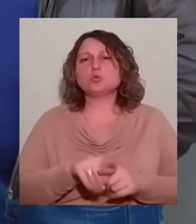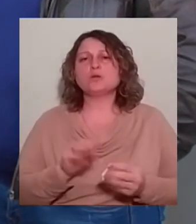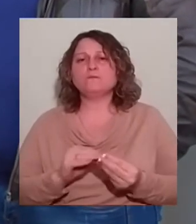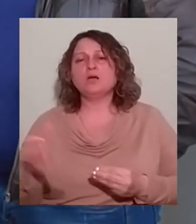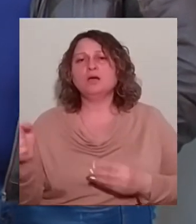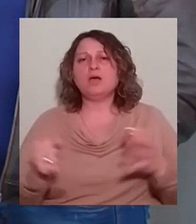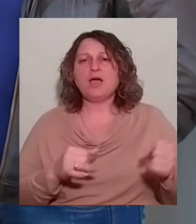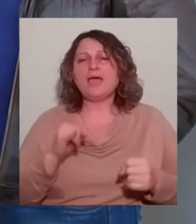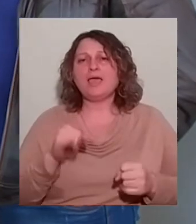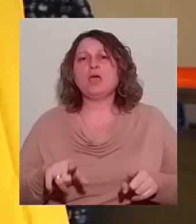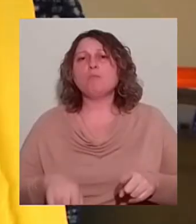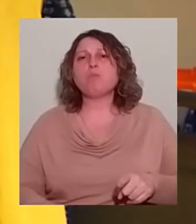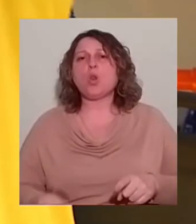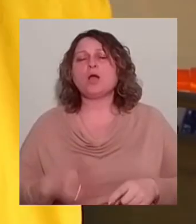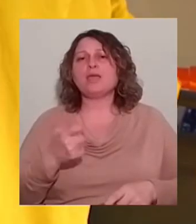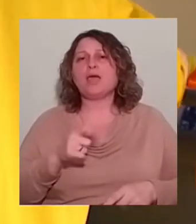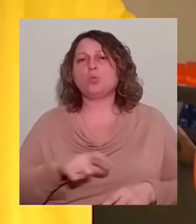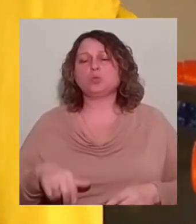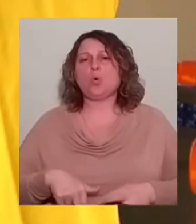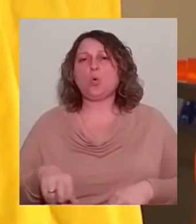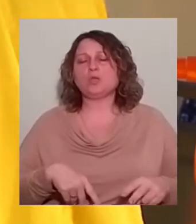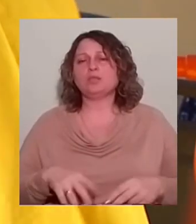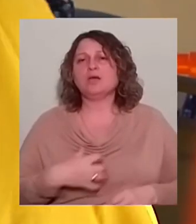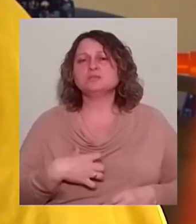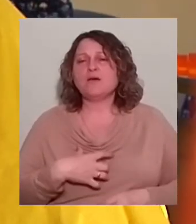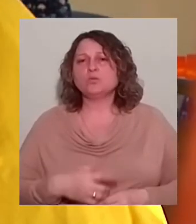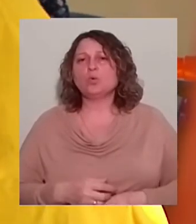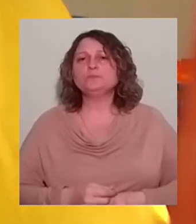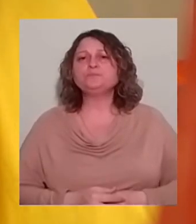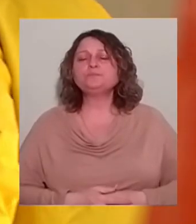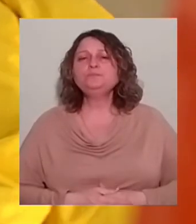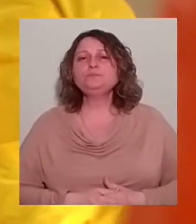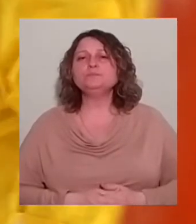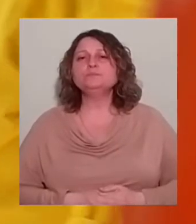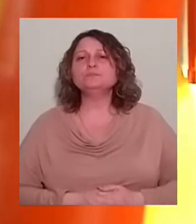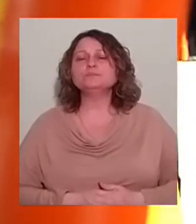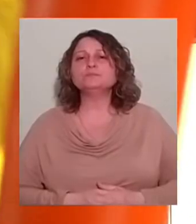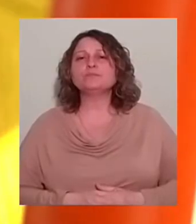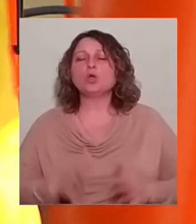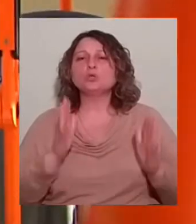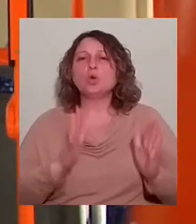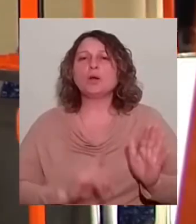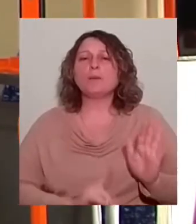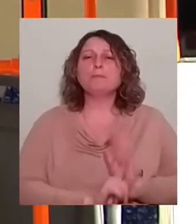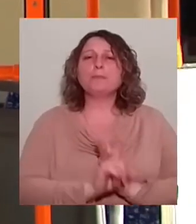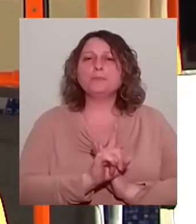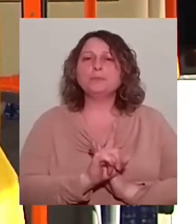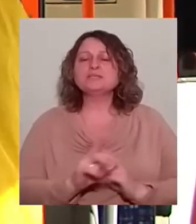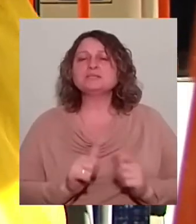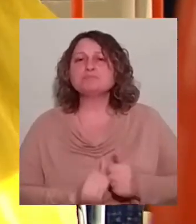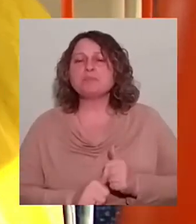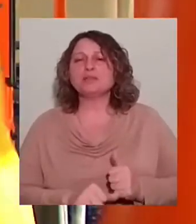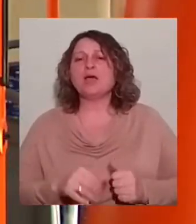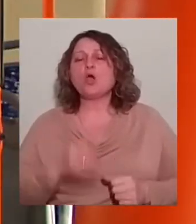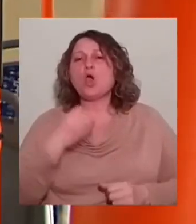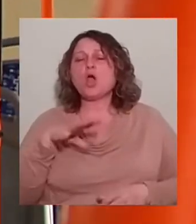пол, де люди ходять в основному. Дезінфекцію проводять не після кожного рейсу тролейбуса, а тільки при перезміні. Тобто, коли на кінцевій зупинці